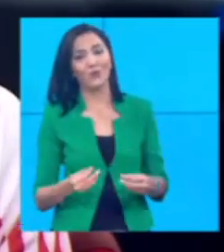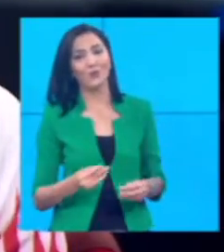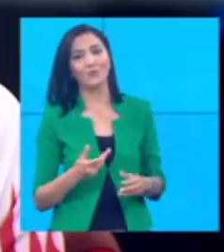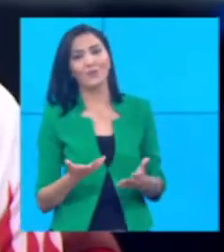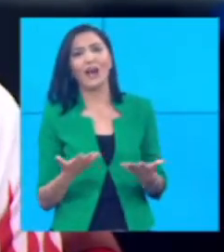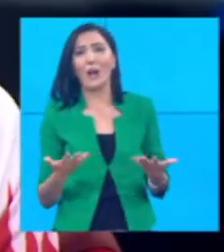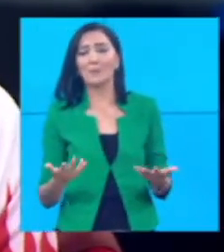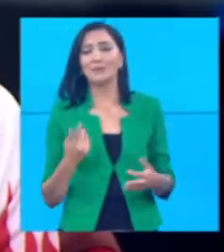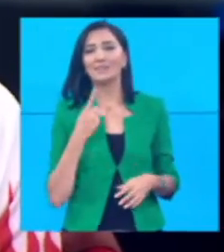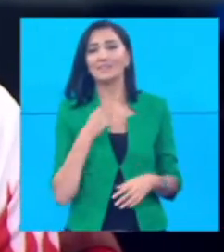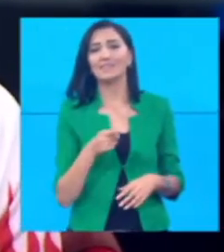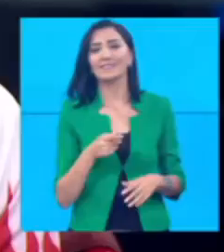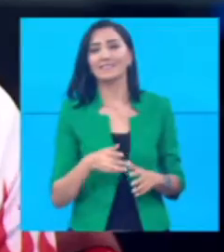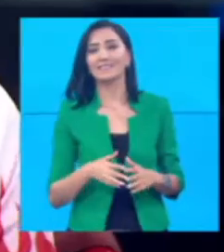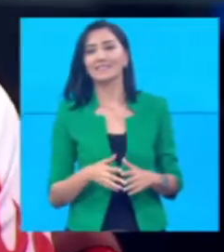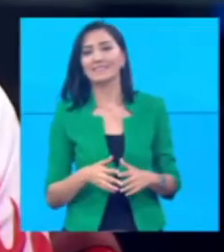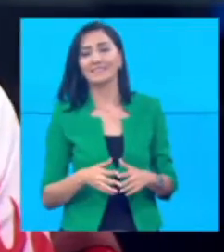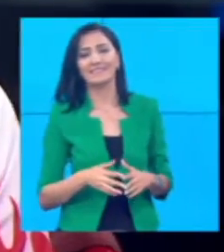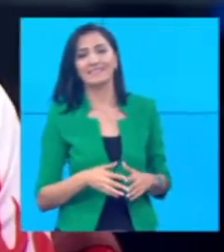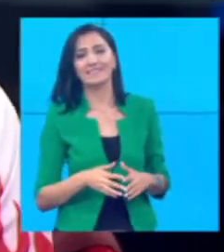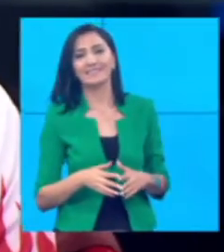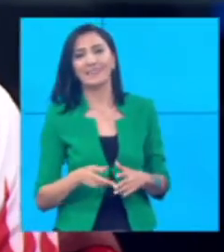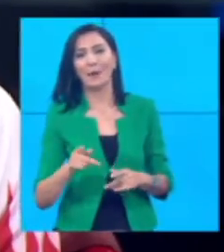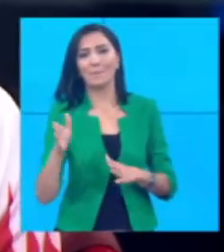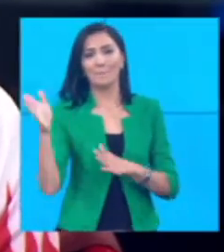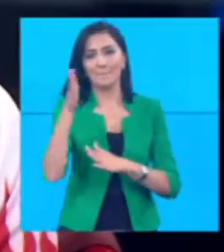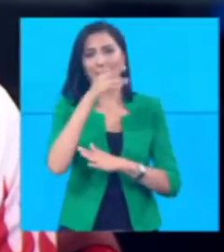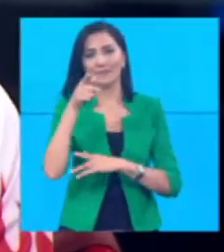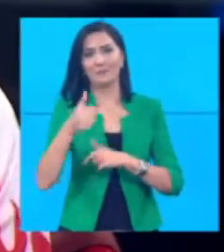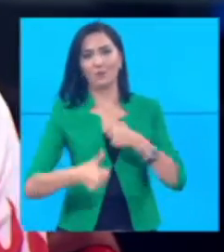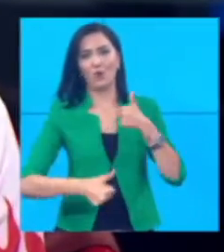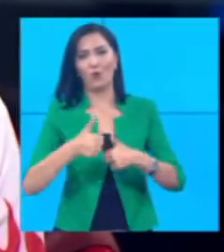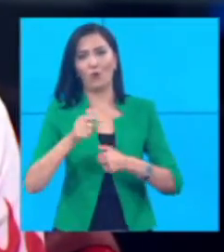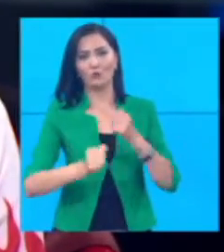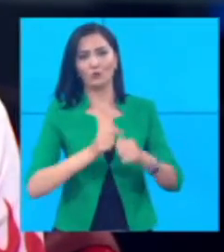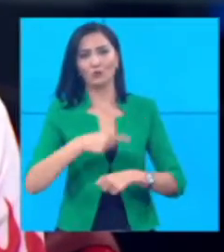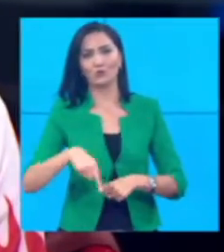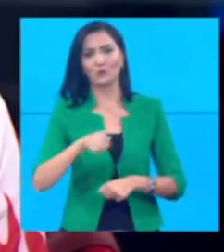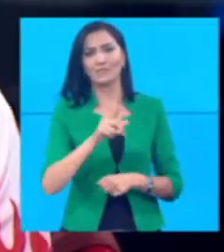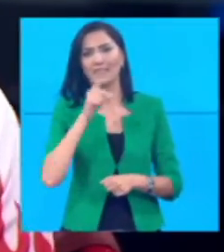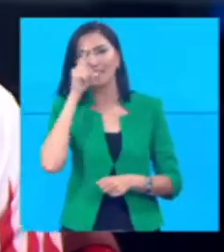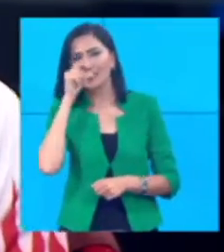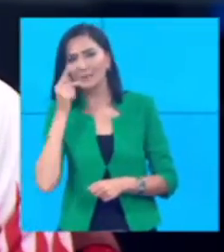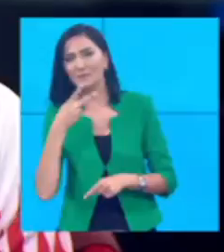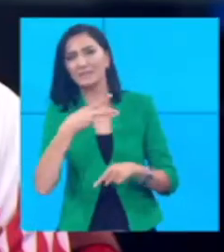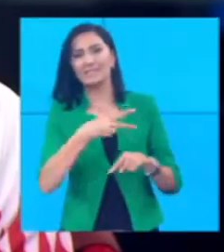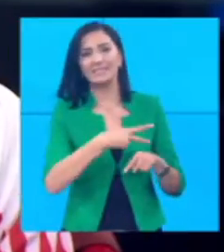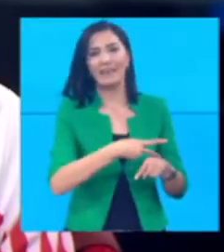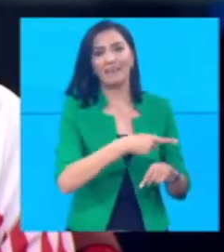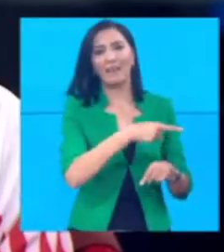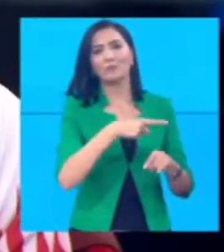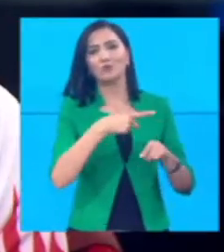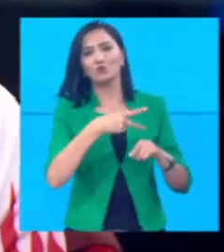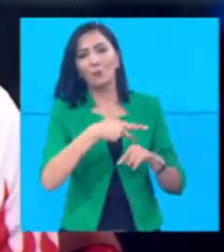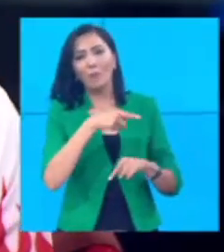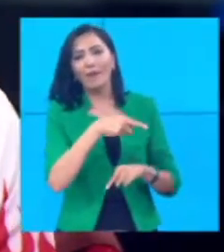tabii. Ama işte... Performansa daha iyi. Sen şimdi bayrak mı koşacaksın? Evet, bayrak. Kim koşuyorsunuz? Zeynep,